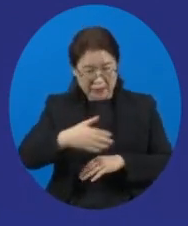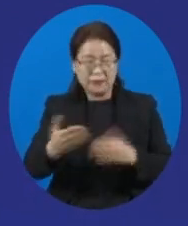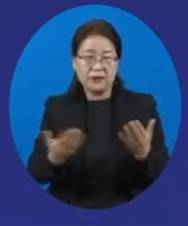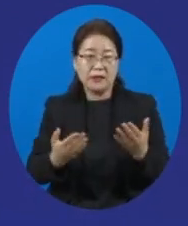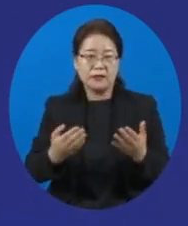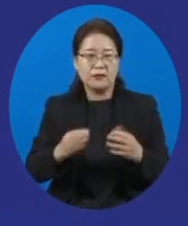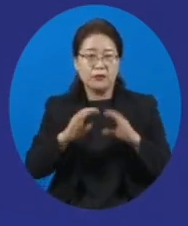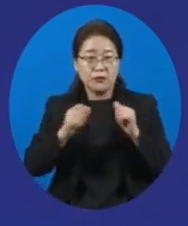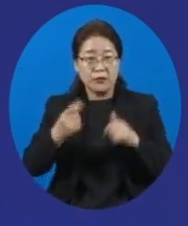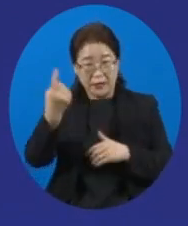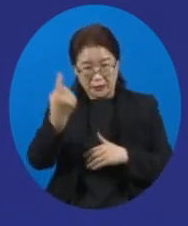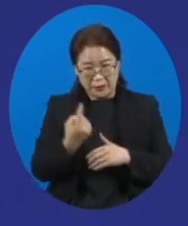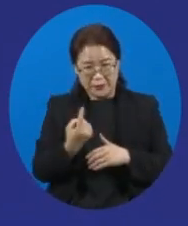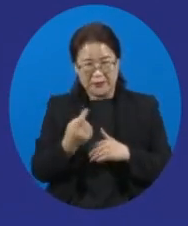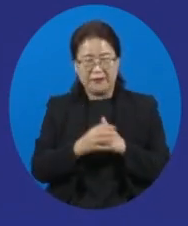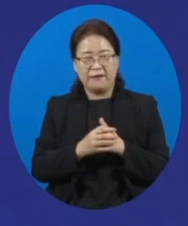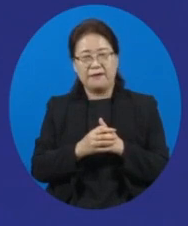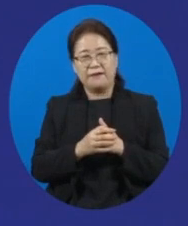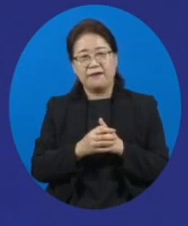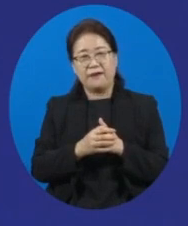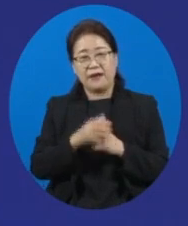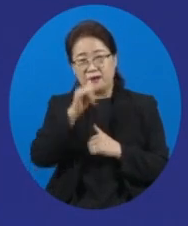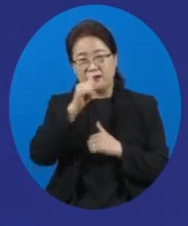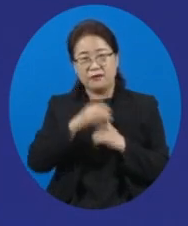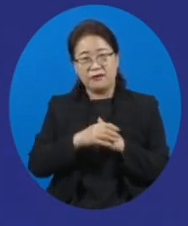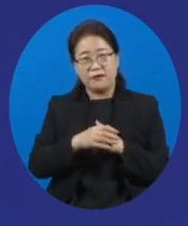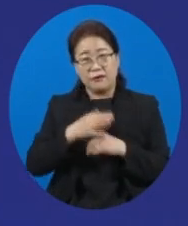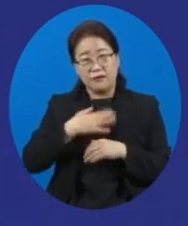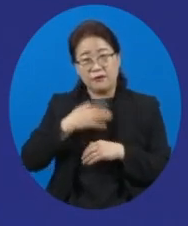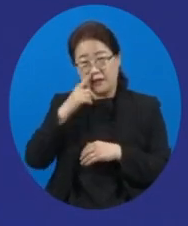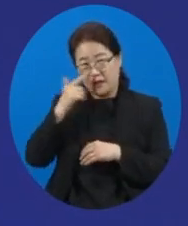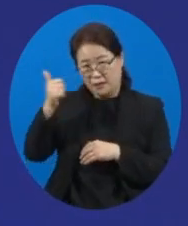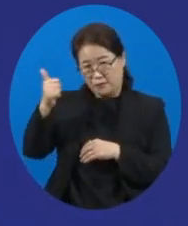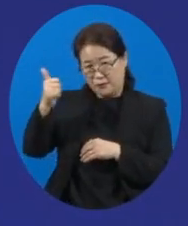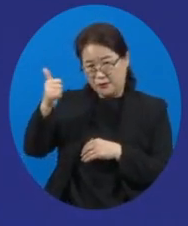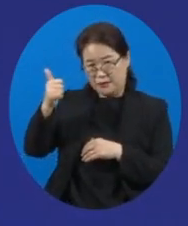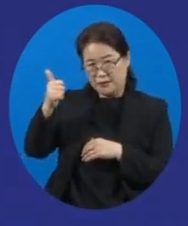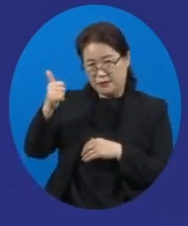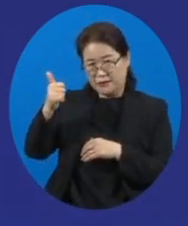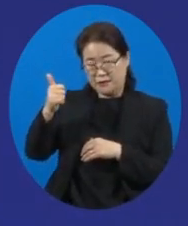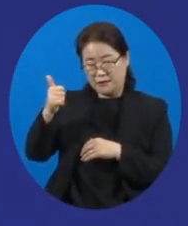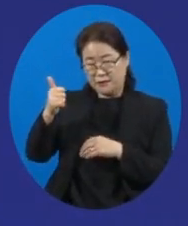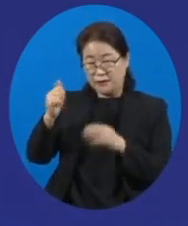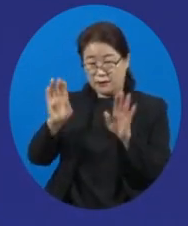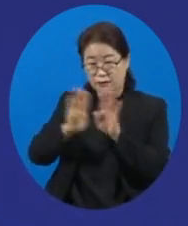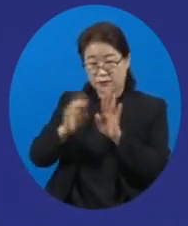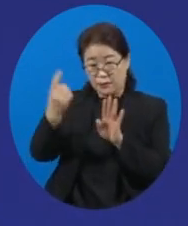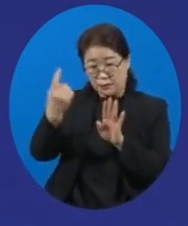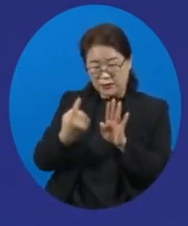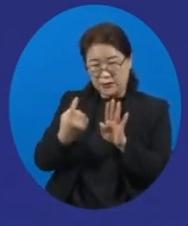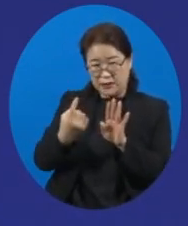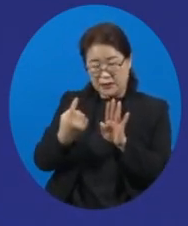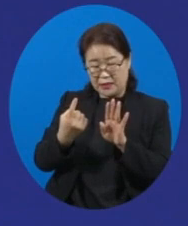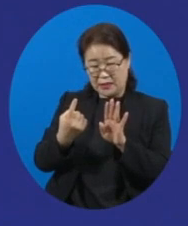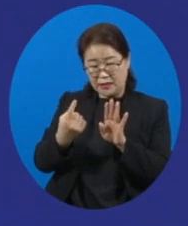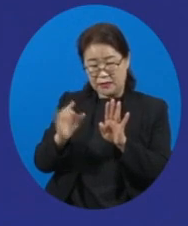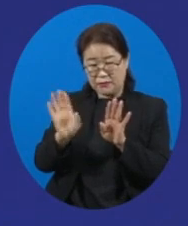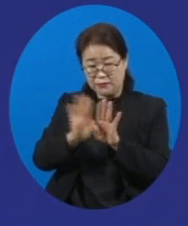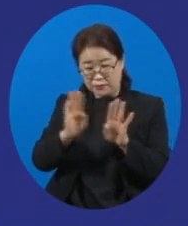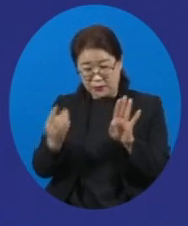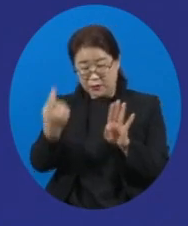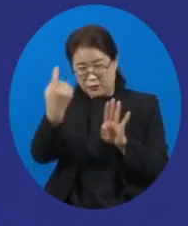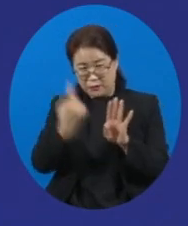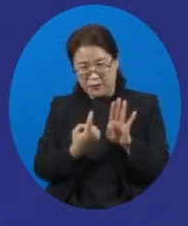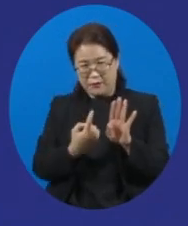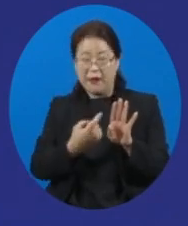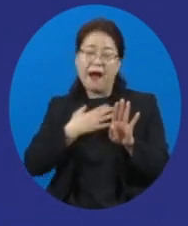토요일에 오시는 경우가 가끔 있었거든요. 근데 저희 아버님이요, 저희 집에 딱 들어설 때, 대문에 딱 들어설 때